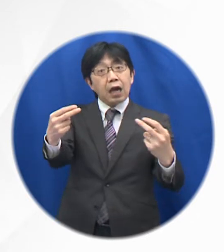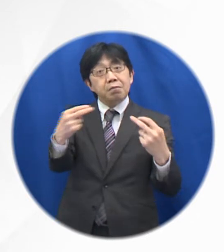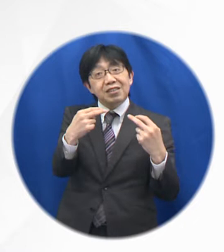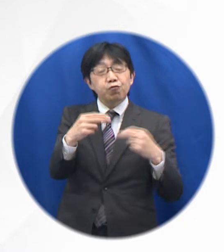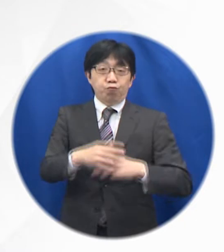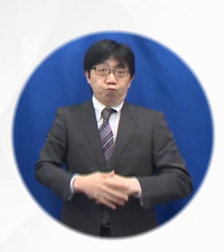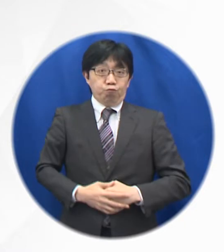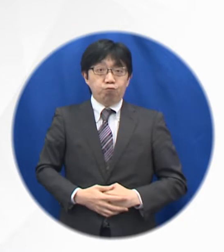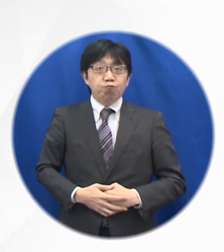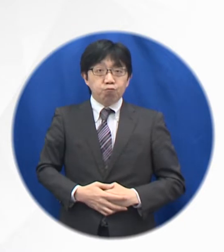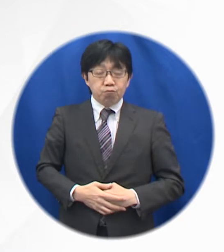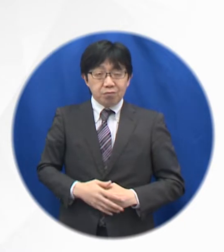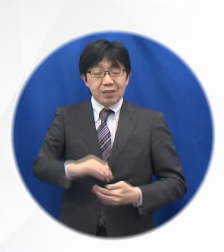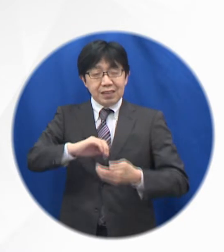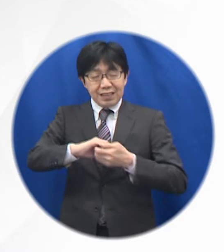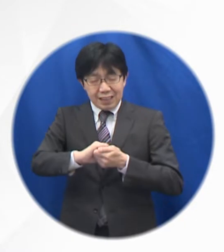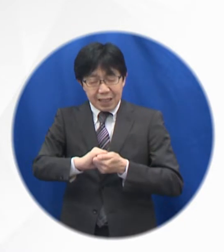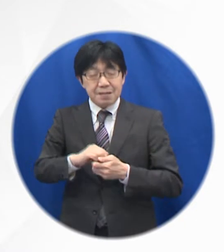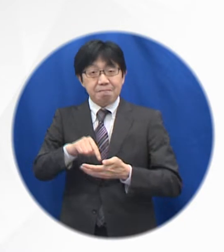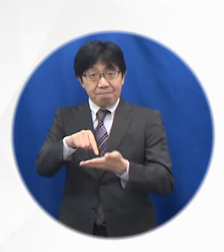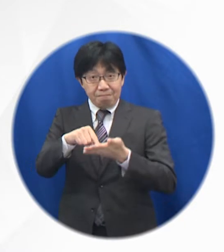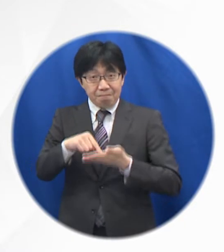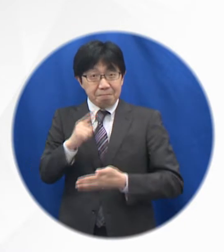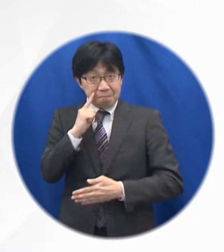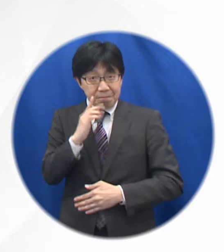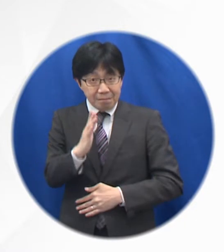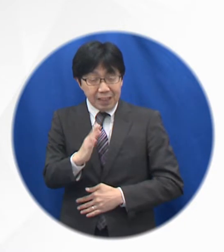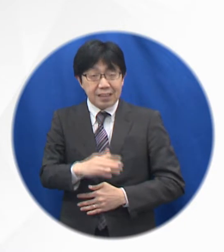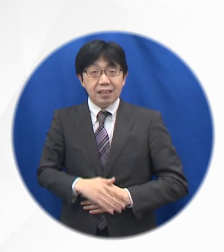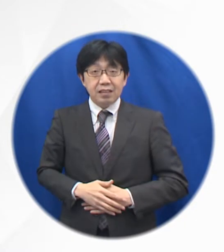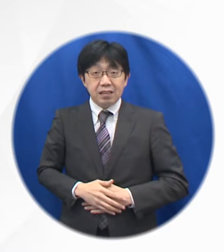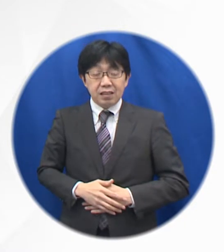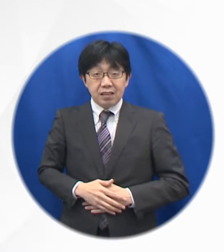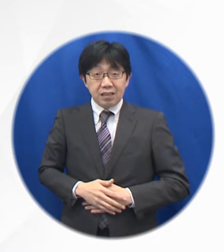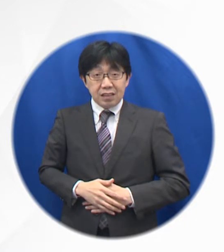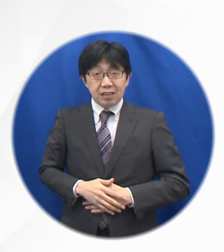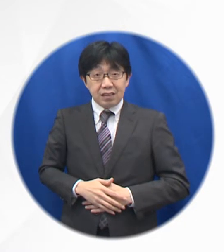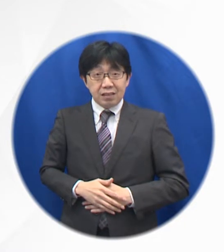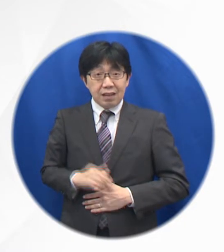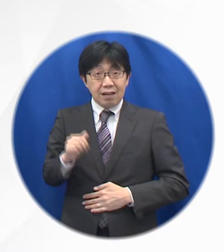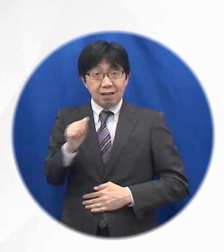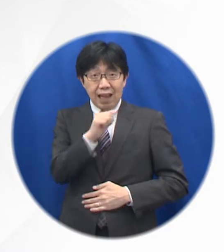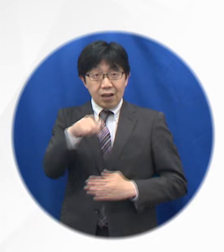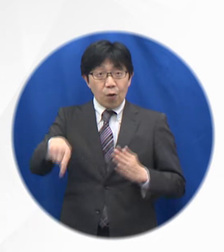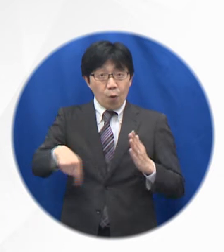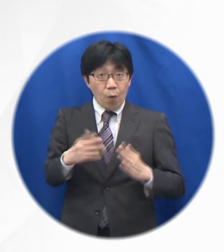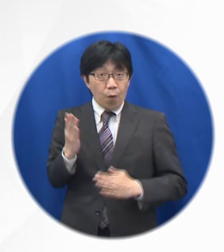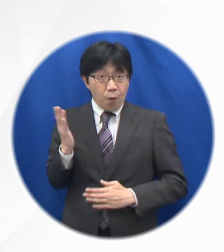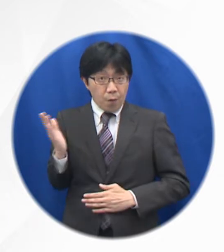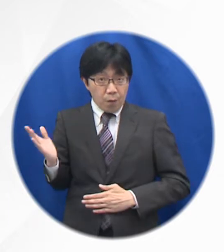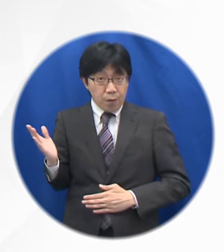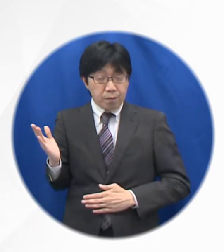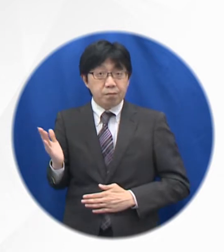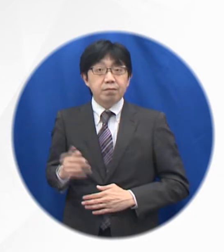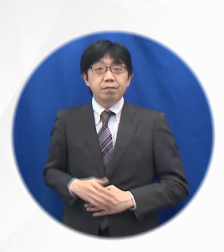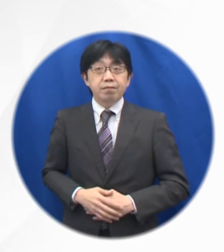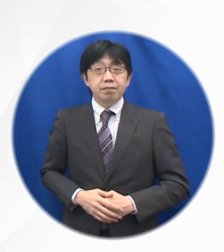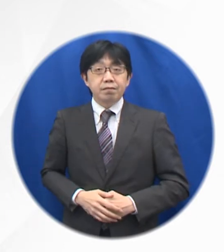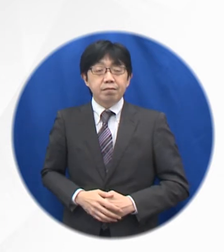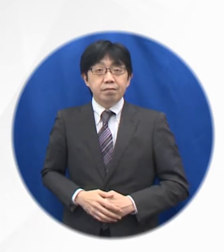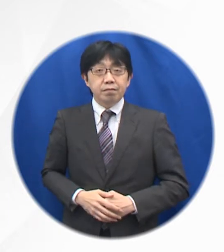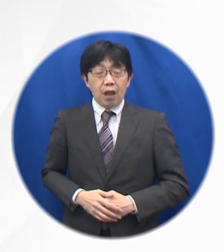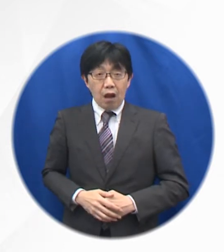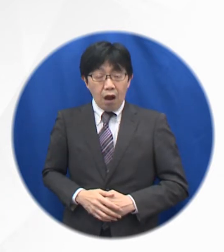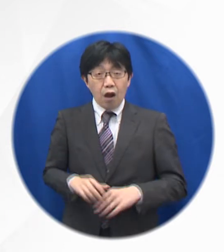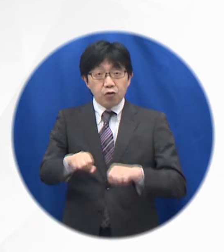い、 ぜひチャレンジしてみてください。募集内容はこちらの通りです。 障